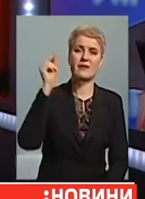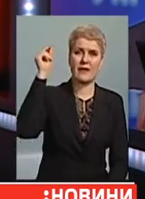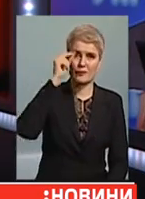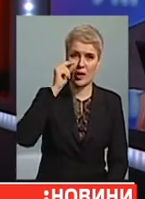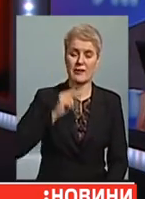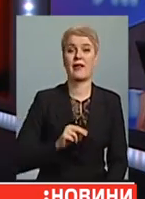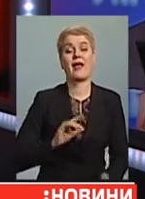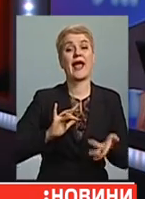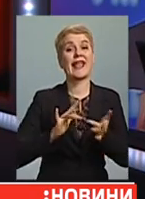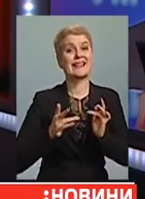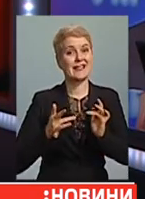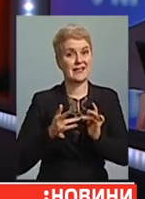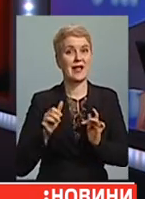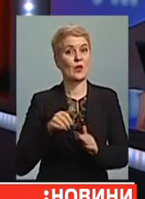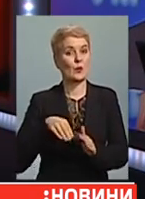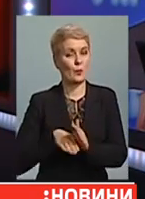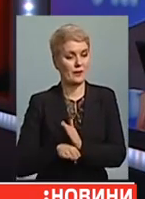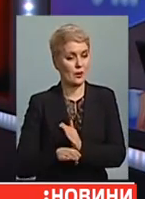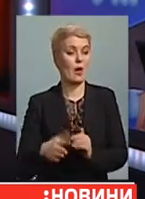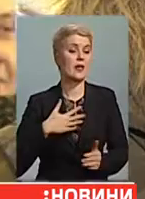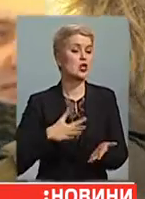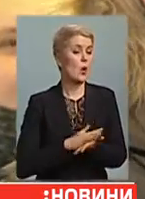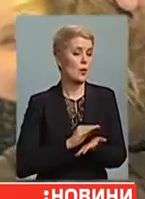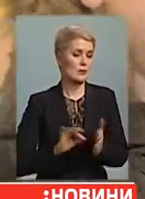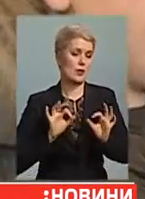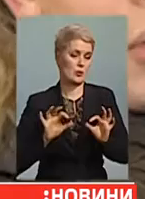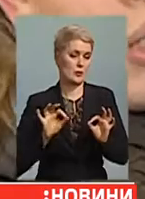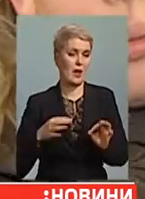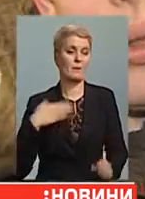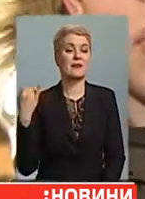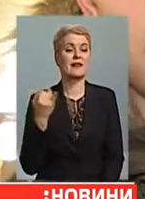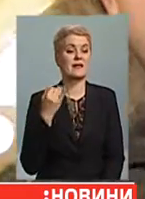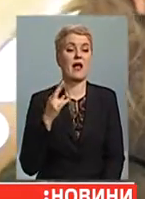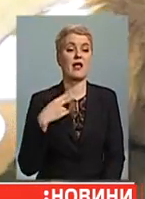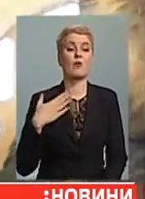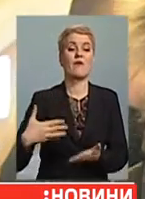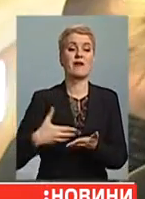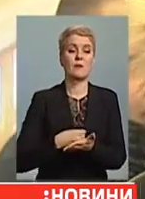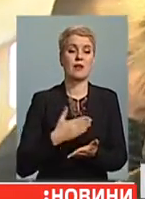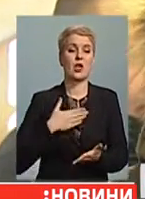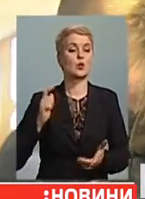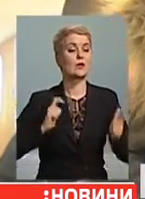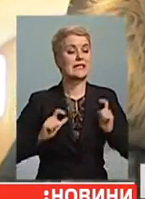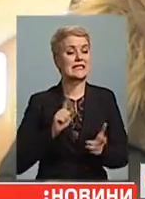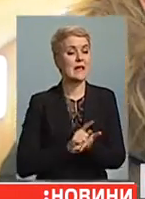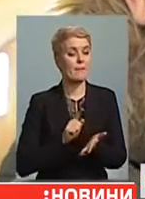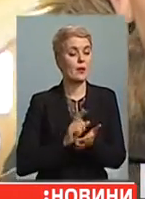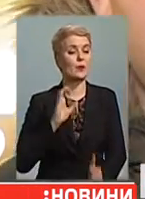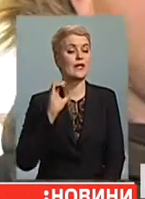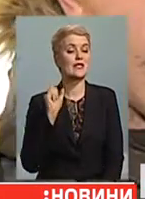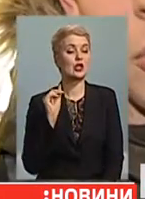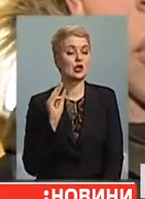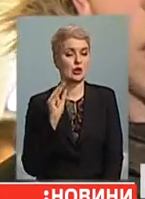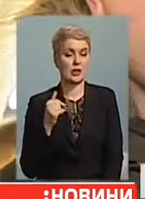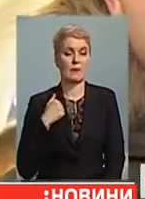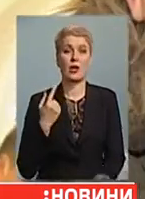Олексій Гоман повернувся з цієї зустрічі. Мені взагалі дуже цікаво, як нам будуть виплачувати нашу стипендію січневу, яку ми, в